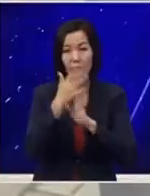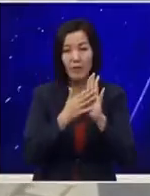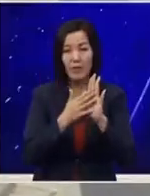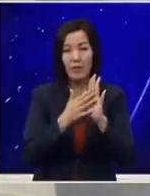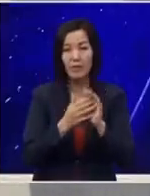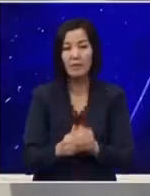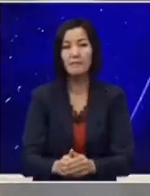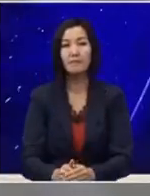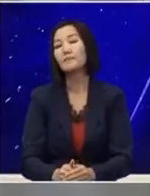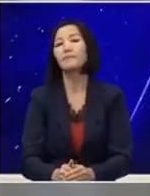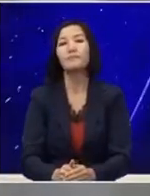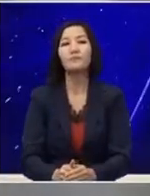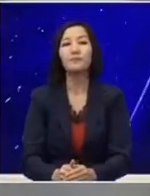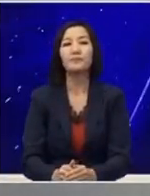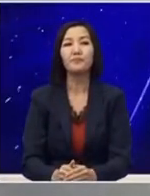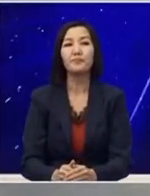им.